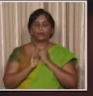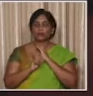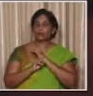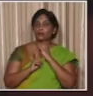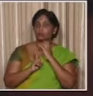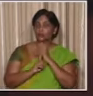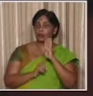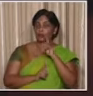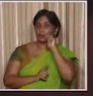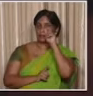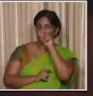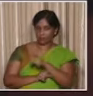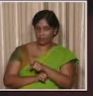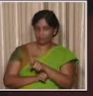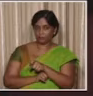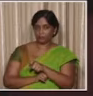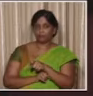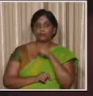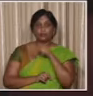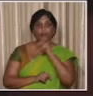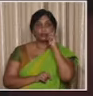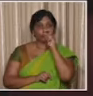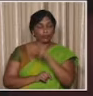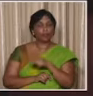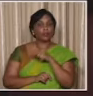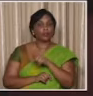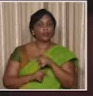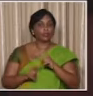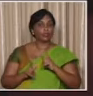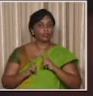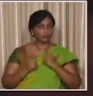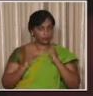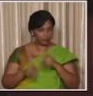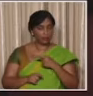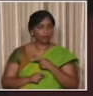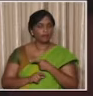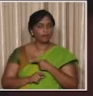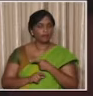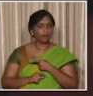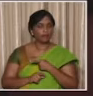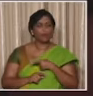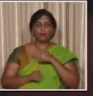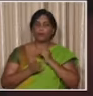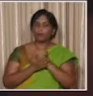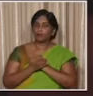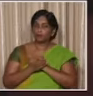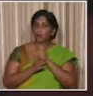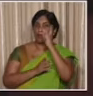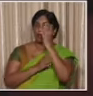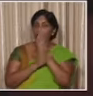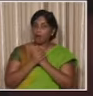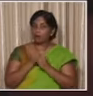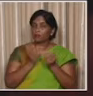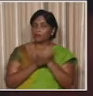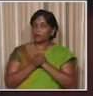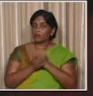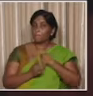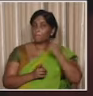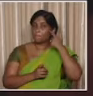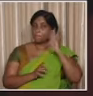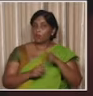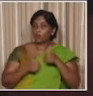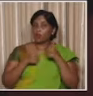සංස්කෘතික මිනිසෙක්. ඒ මනුෂ්‍ය අද ජීවත් වෙනවද? මේ සියලු ආගම් හරහා අපි බලාපොරොත්තු වෙන්නේ